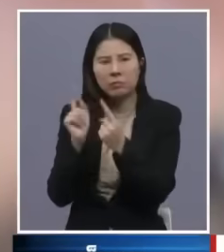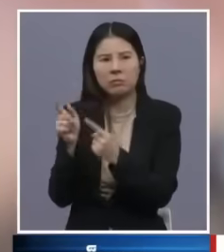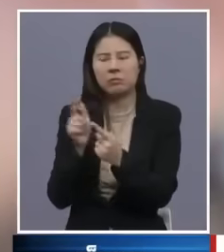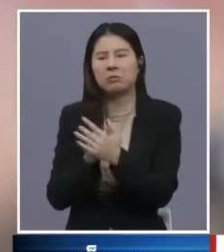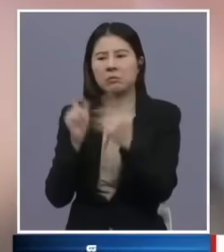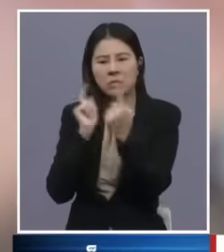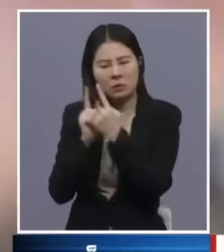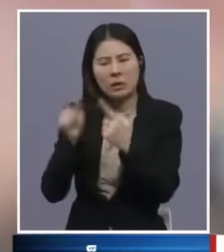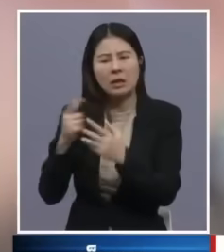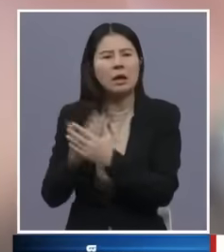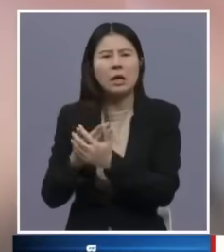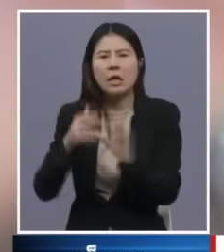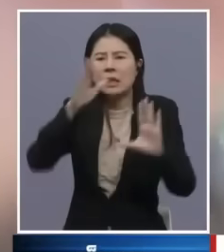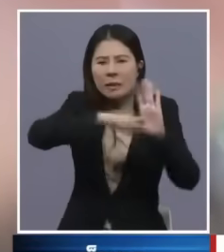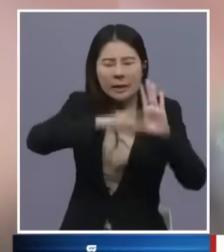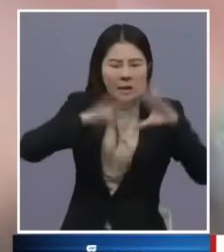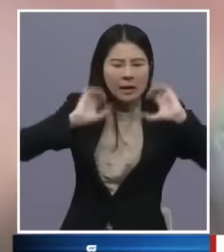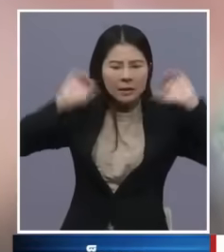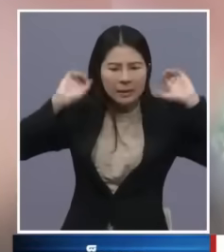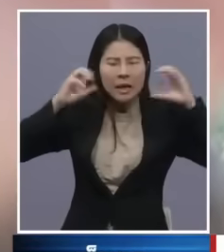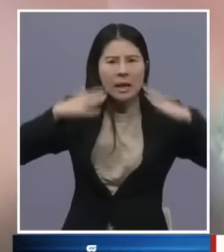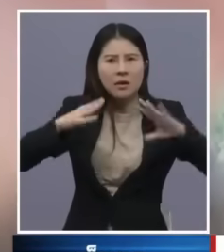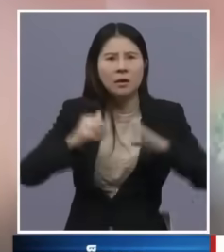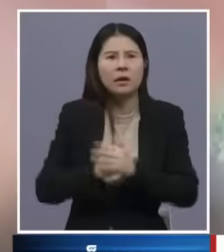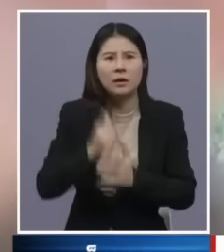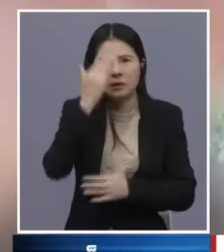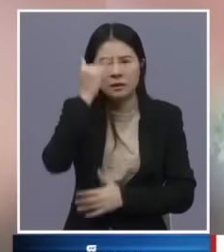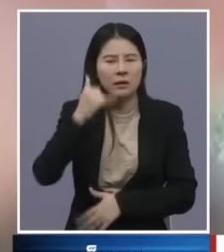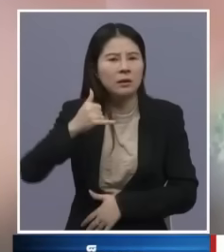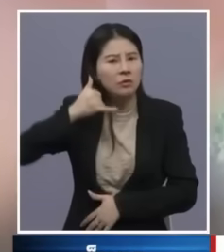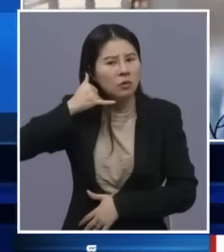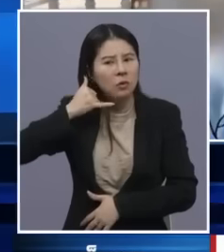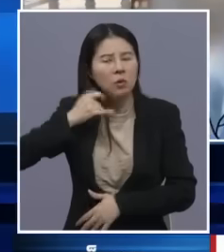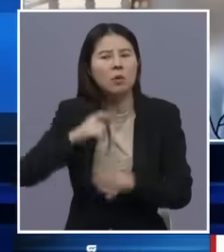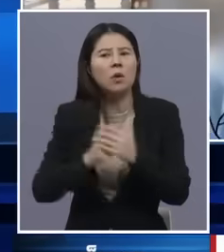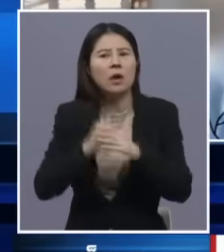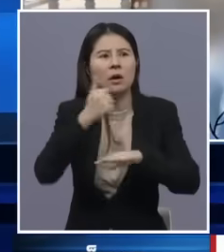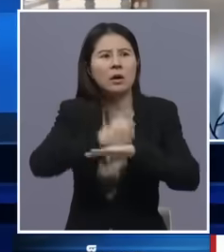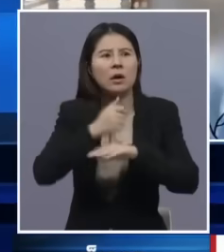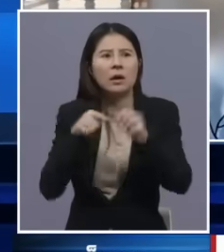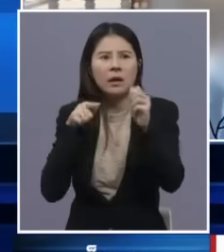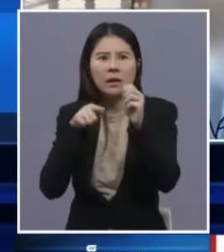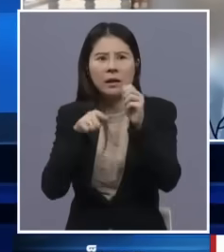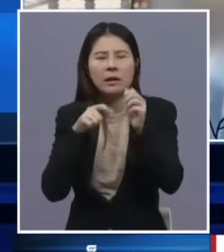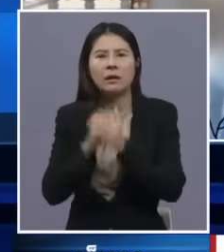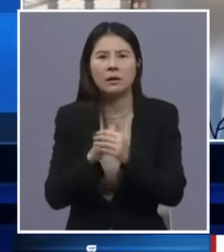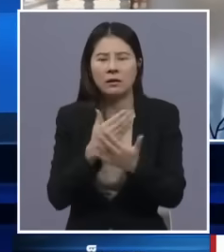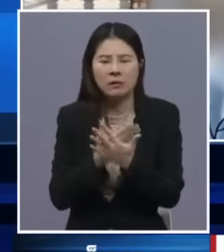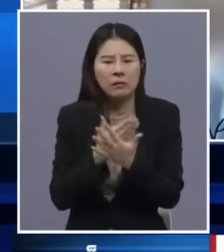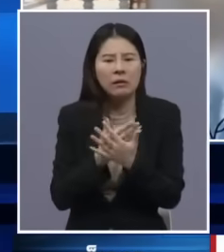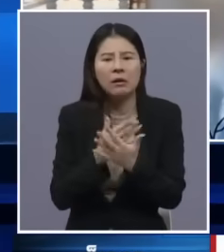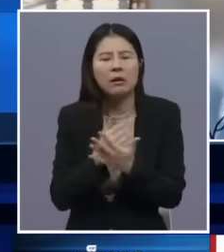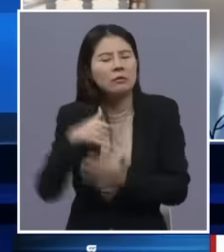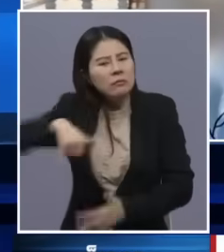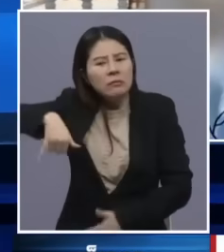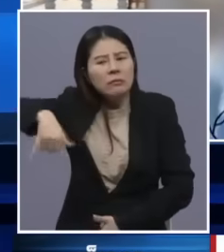แก้หนี้มาแล้วนะทำไมทางเจ้าหน้าที่อำเภอโทรหาถึงไม่รับสายตนเองเนี่ยจะคืนเงินต้นให้นะไม่ใช่ไม่คืนแต่อยาก